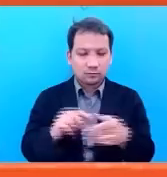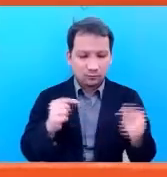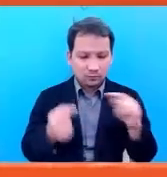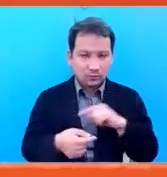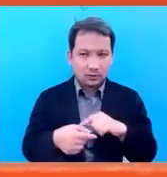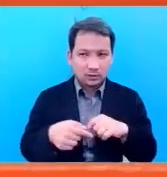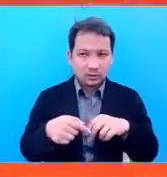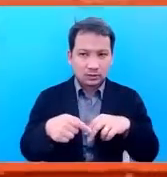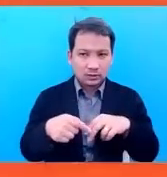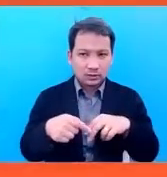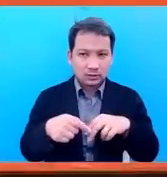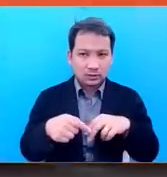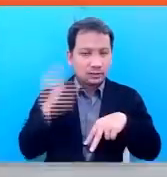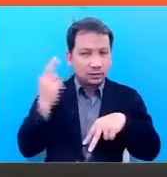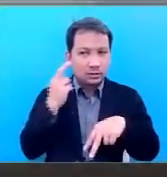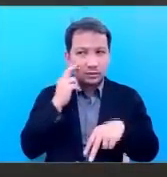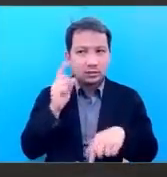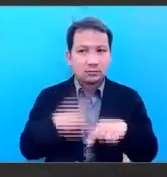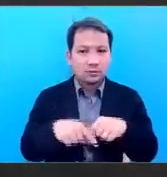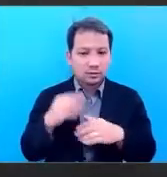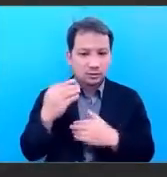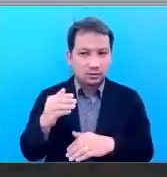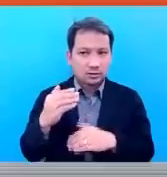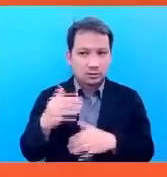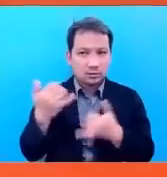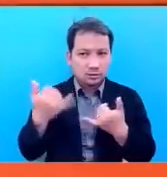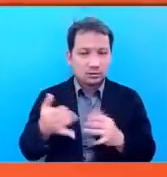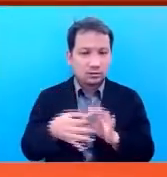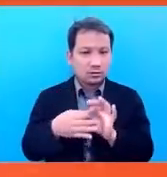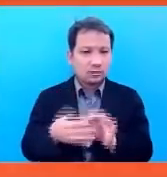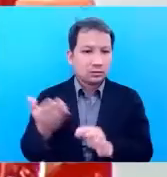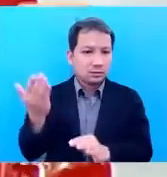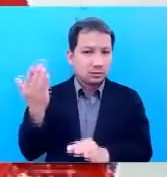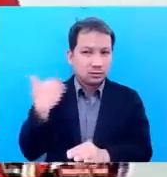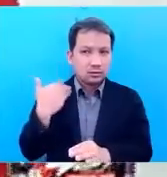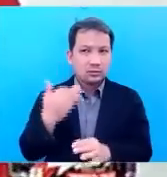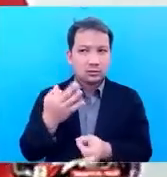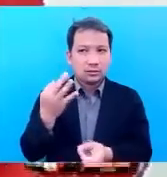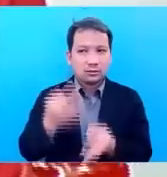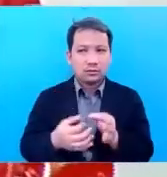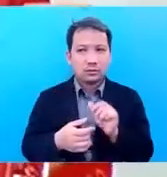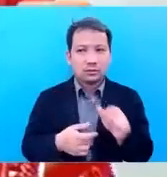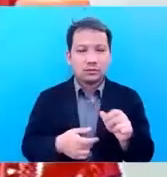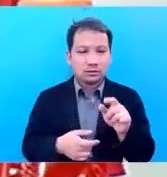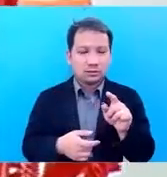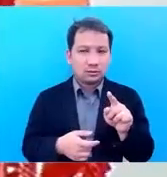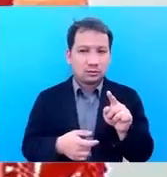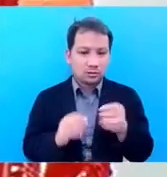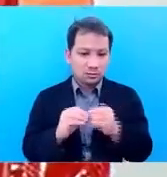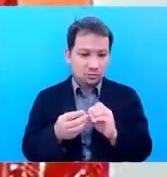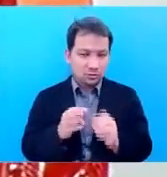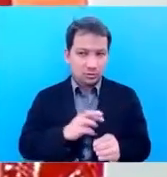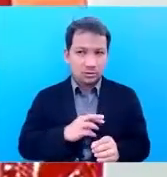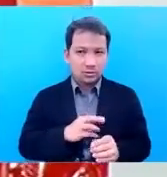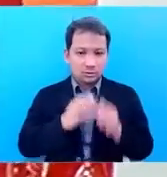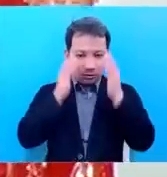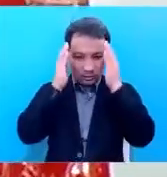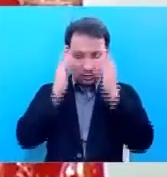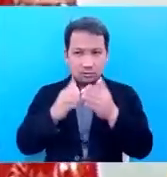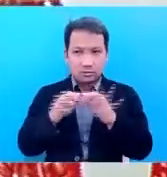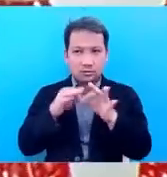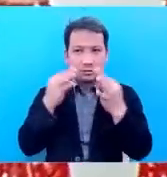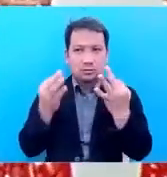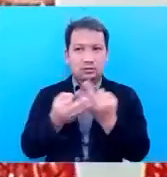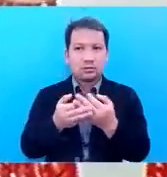na naging dahilan kaya limitado lang ang nilaro niya nitong nakaraang finals. Si Thompson naman baka mag-focus muna sa pamilya